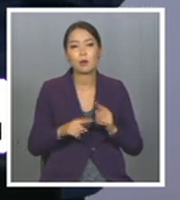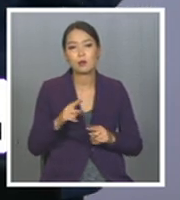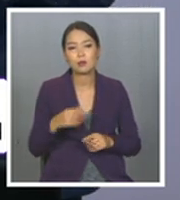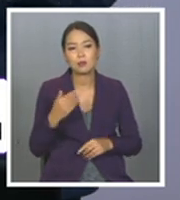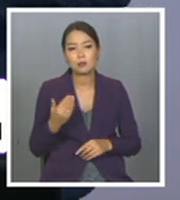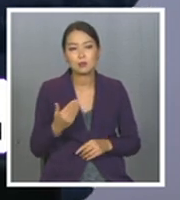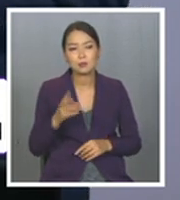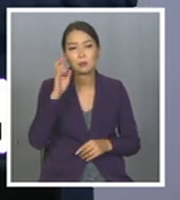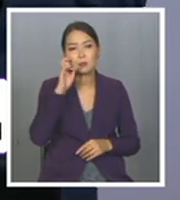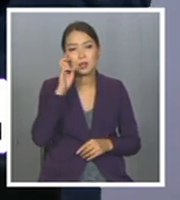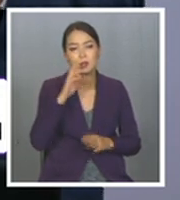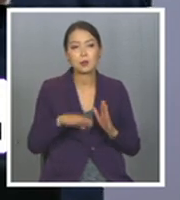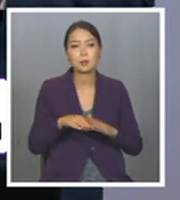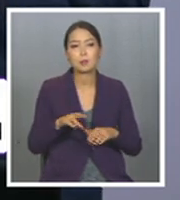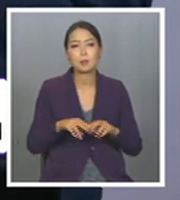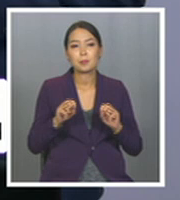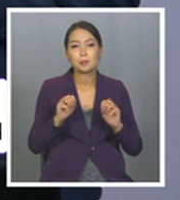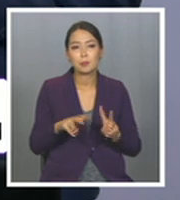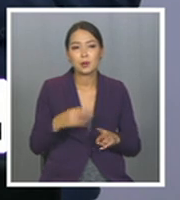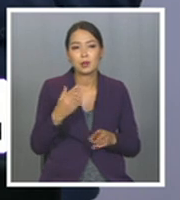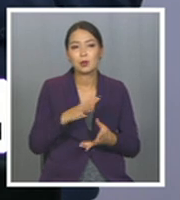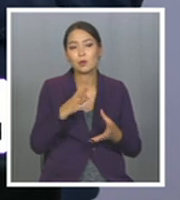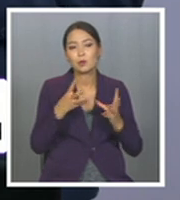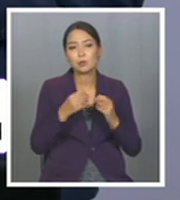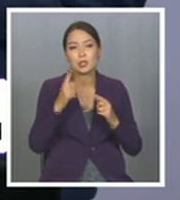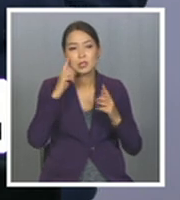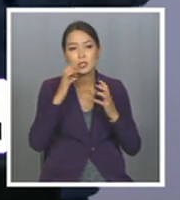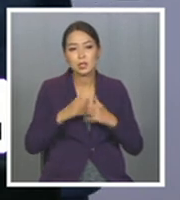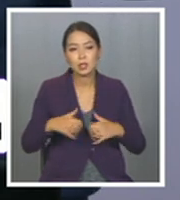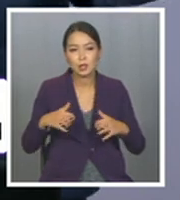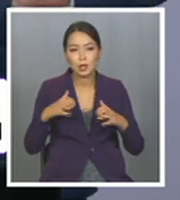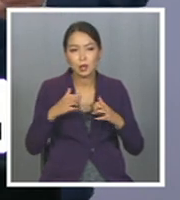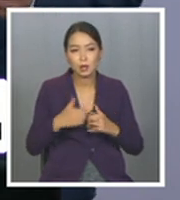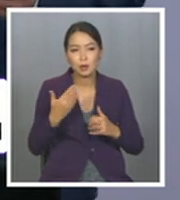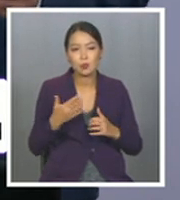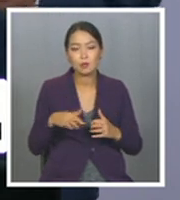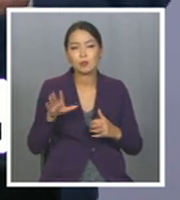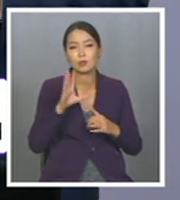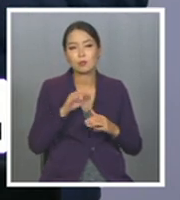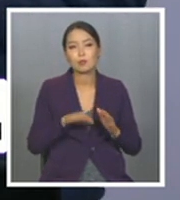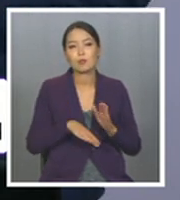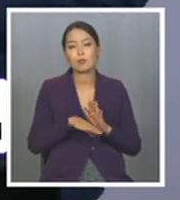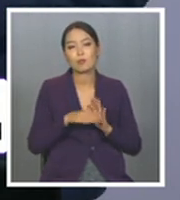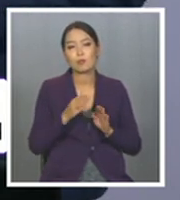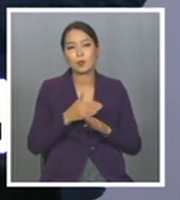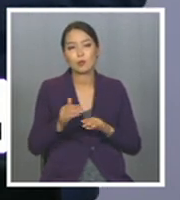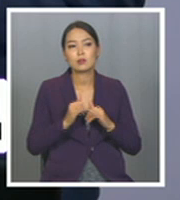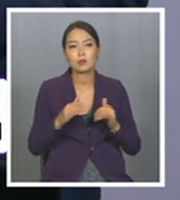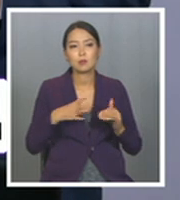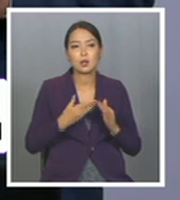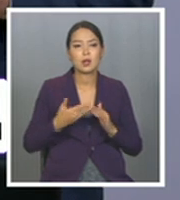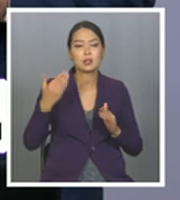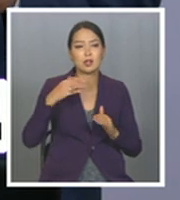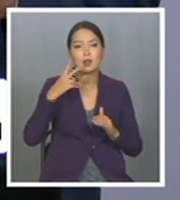ортаның мемлекетті мамандануына әсері туралы зерттеулер кейін ауқым ала түсті. Бұрынғы кездерге зерттеулерді